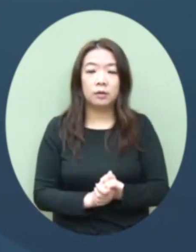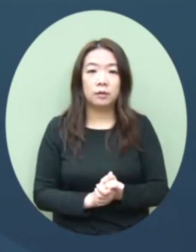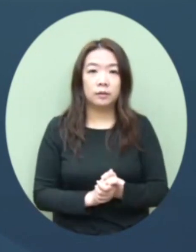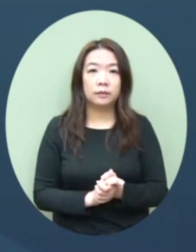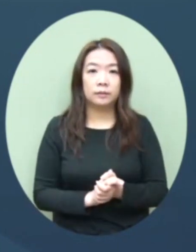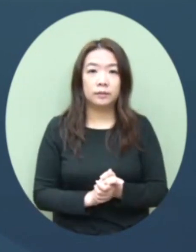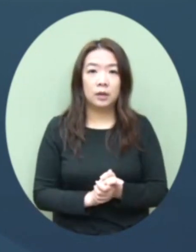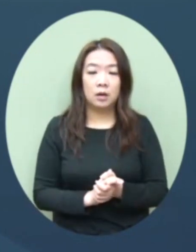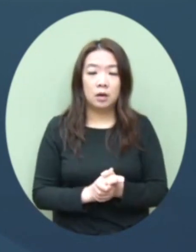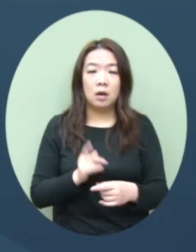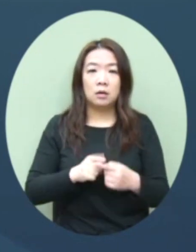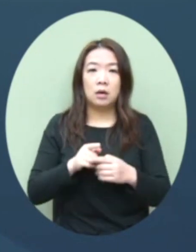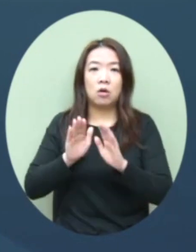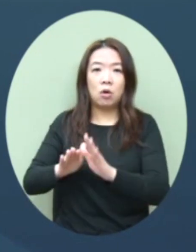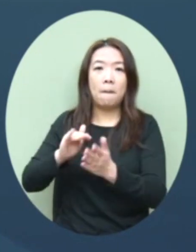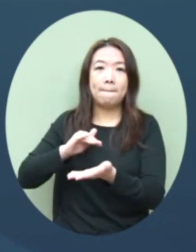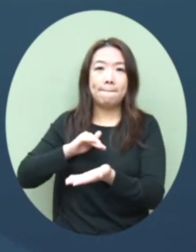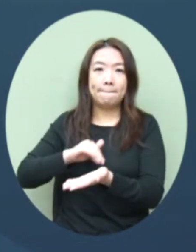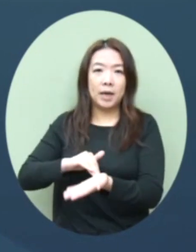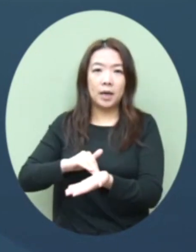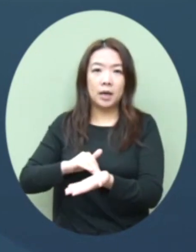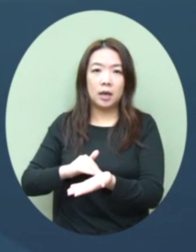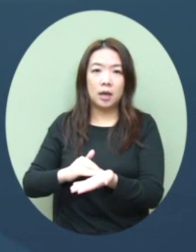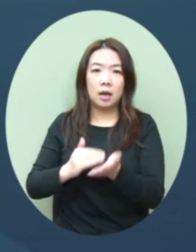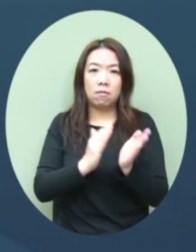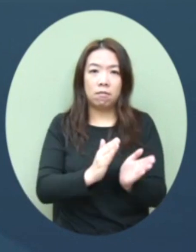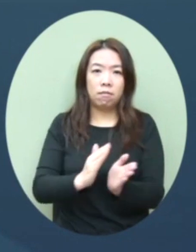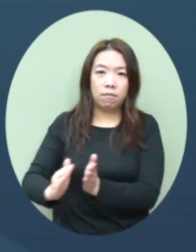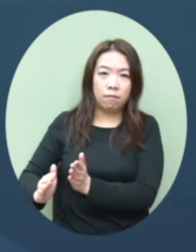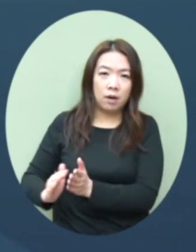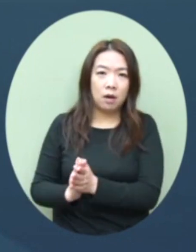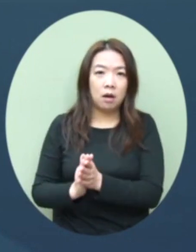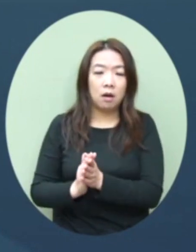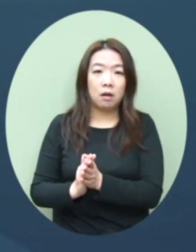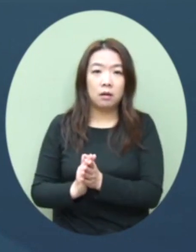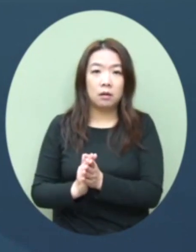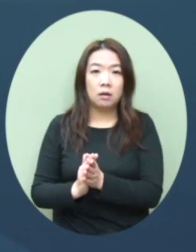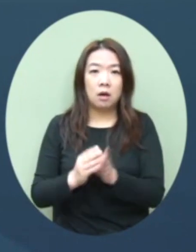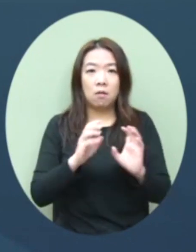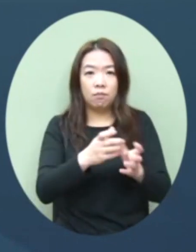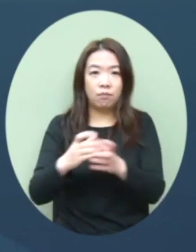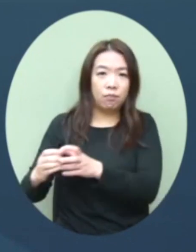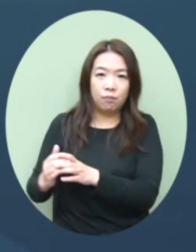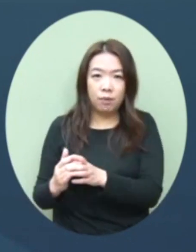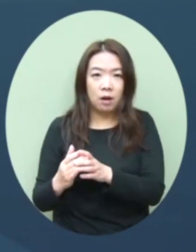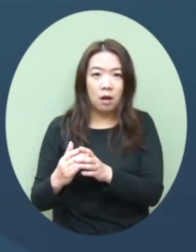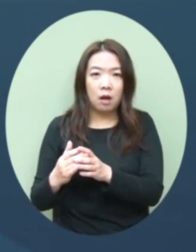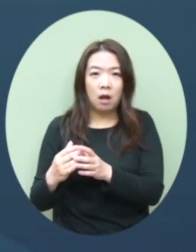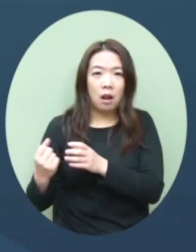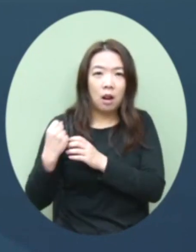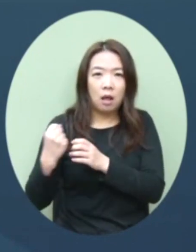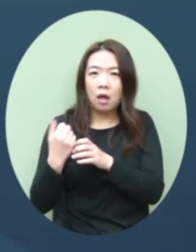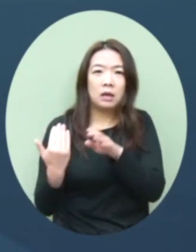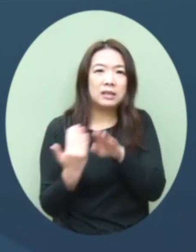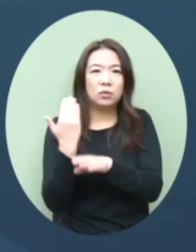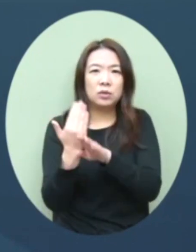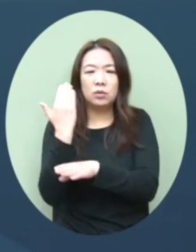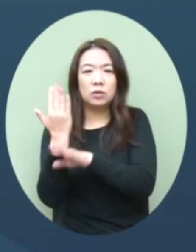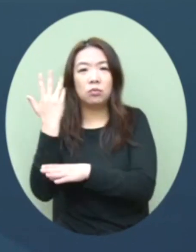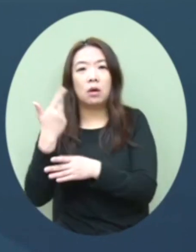我们在抗疫链里面的几乎是每一个环节我们的能力包括